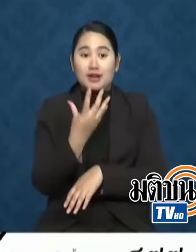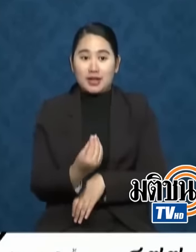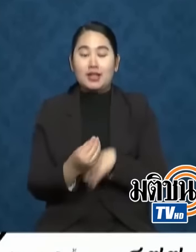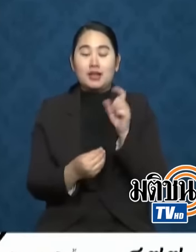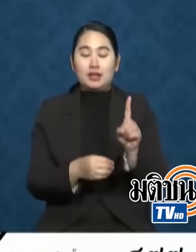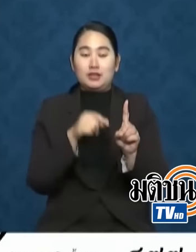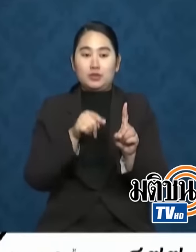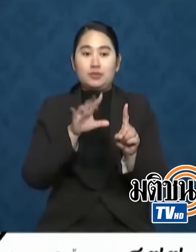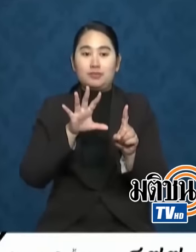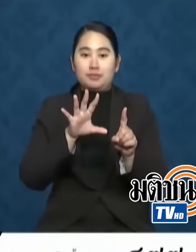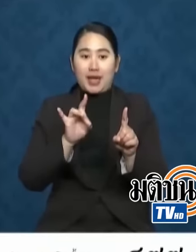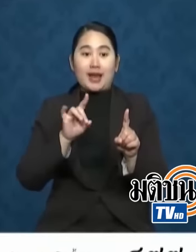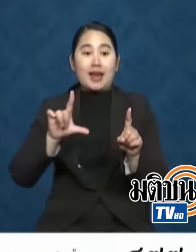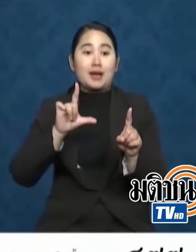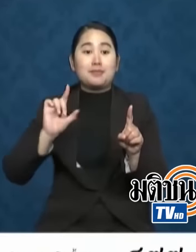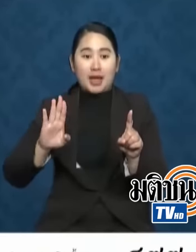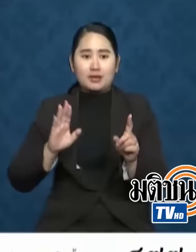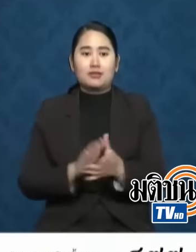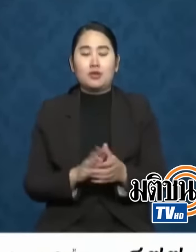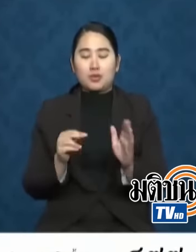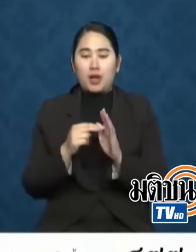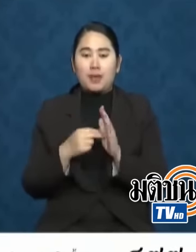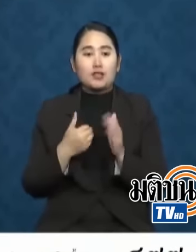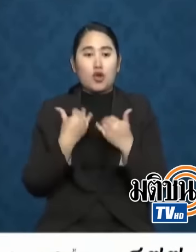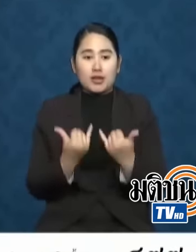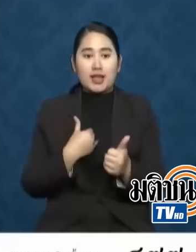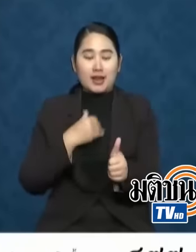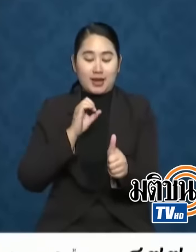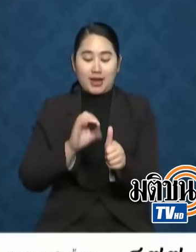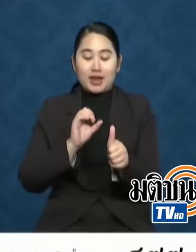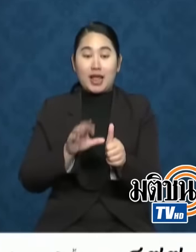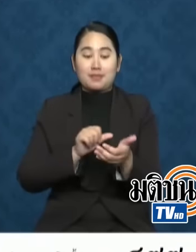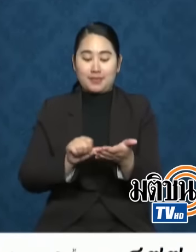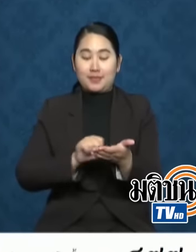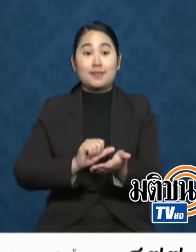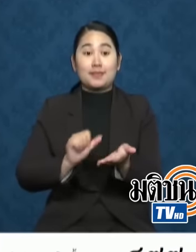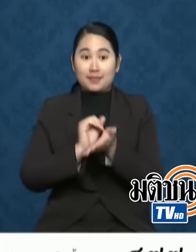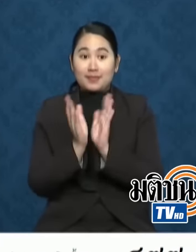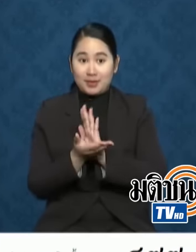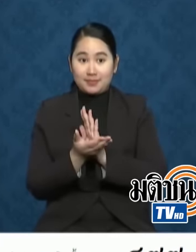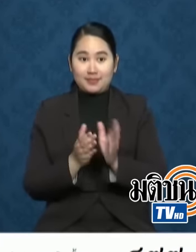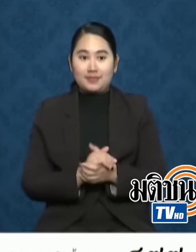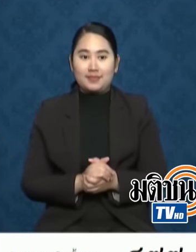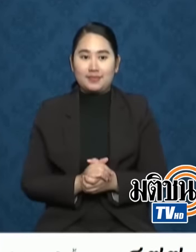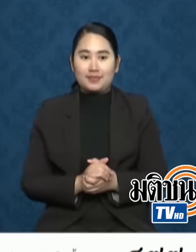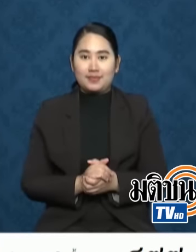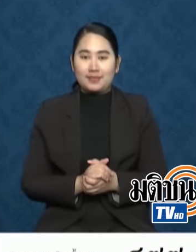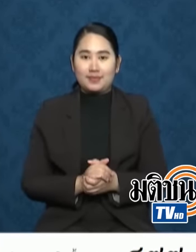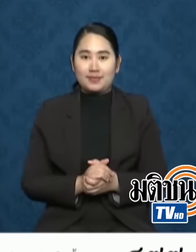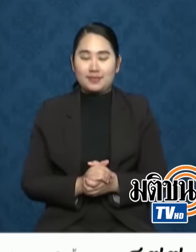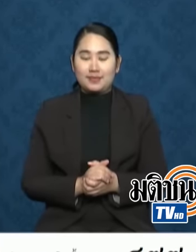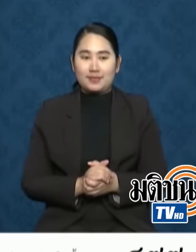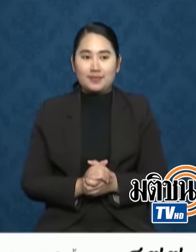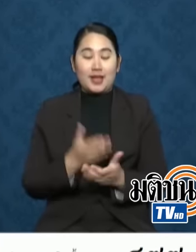1.18 ล้านบาทอีกต่างหากเพราะฉะนั้นในส่วนนี้ผมขอเสนอแนะแปลนที่จะเข้ามาปรับงบประมาณในชั้น2นี้กันอย่างแรกเลยครับเ